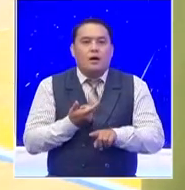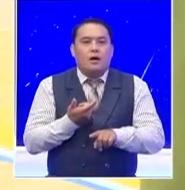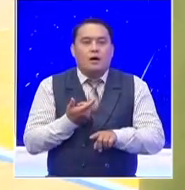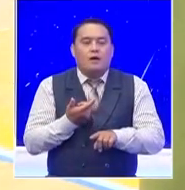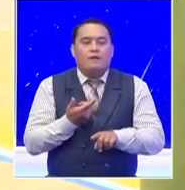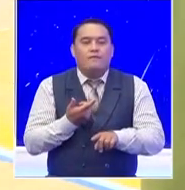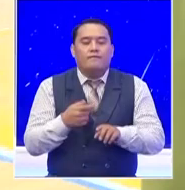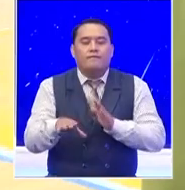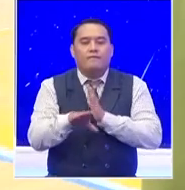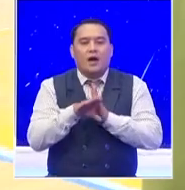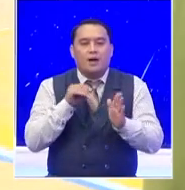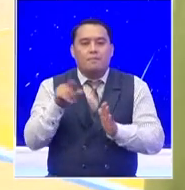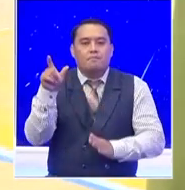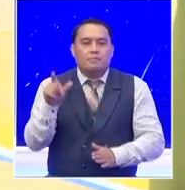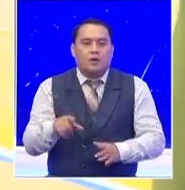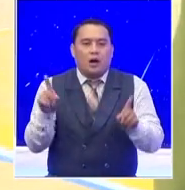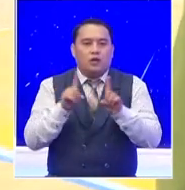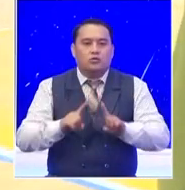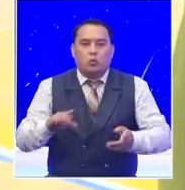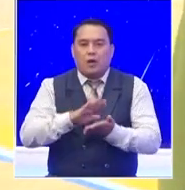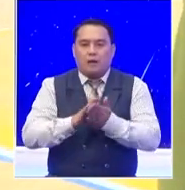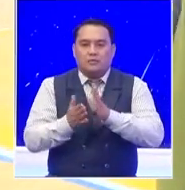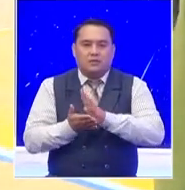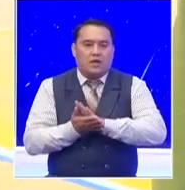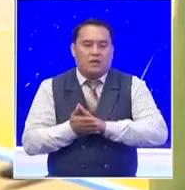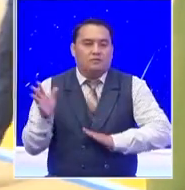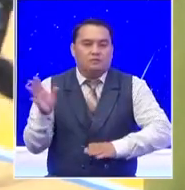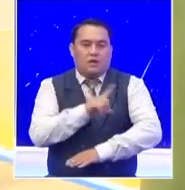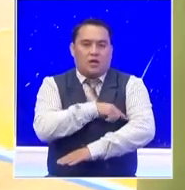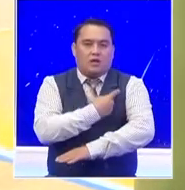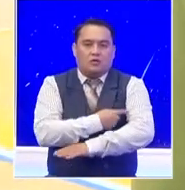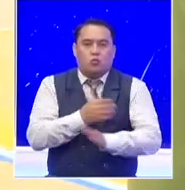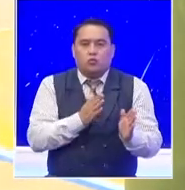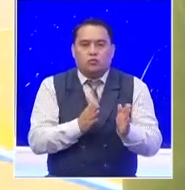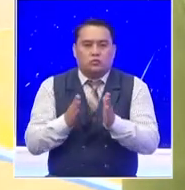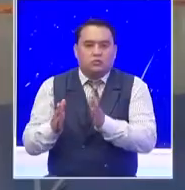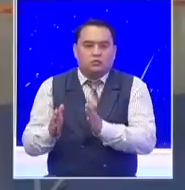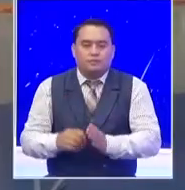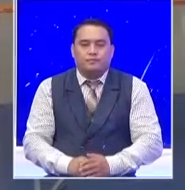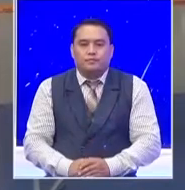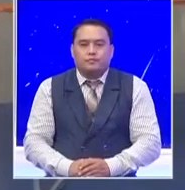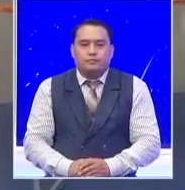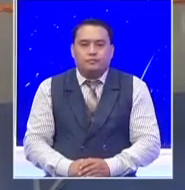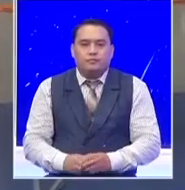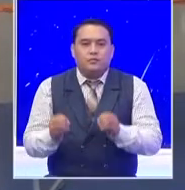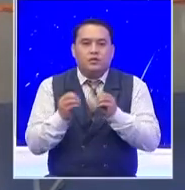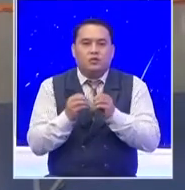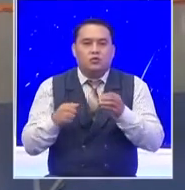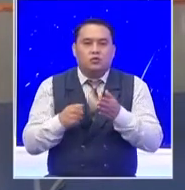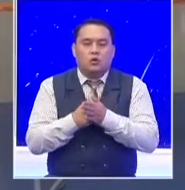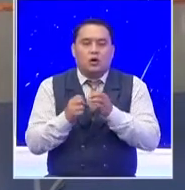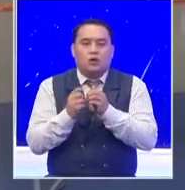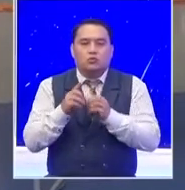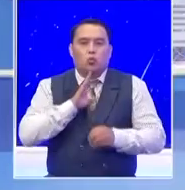проходят в особенных обстоятельствах. Все санитарные меры сохранены. С 10 до 11 утра по